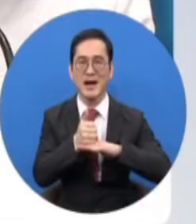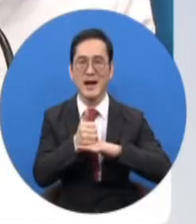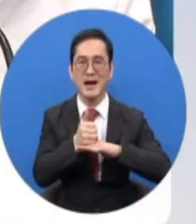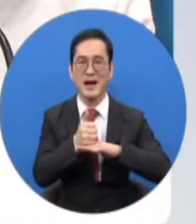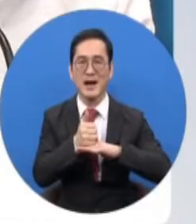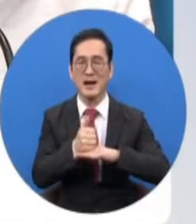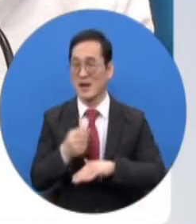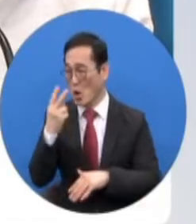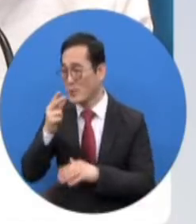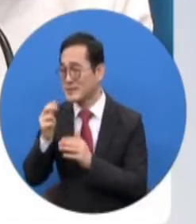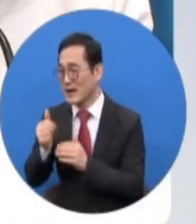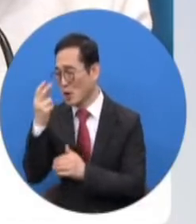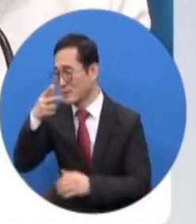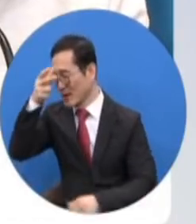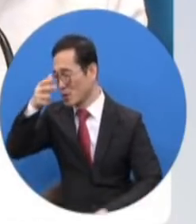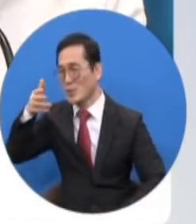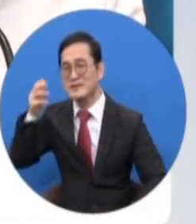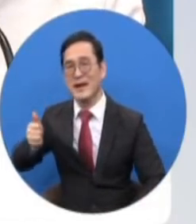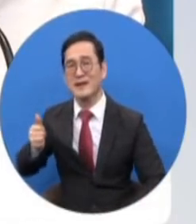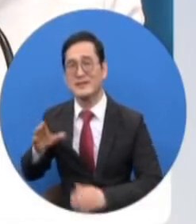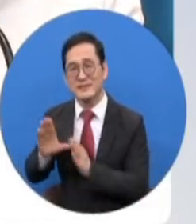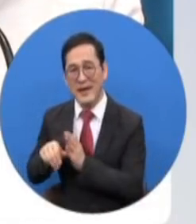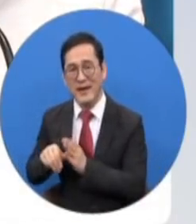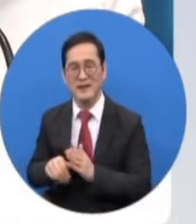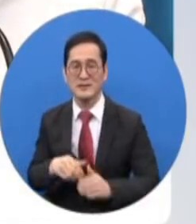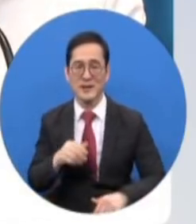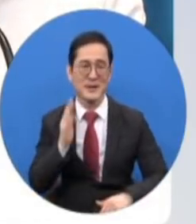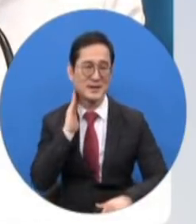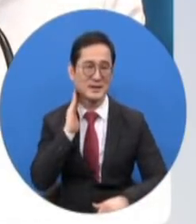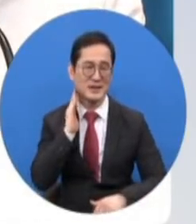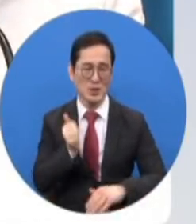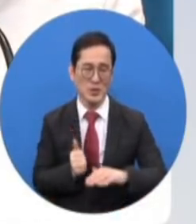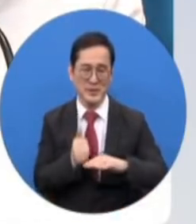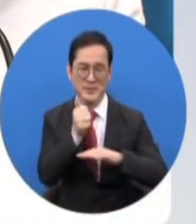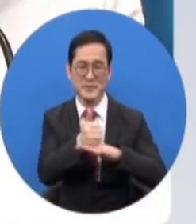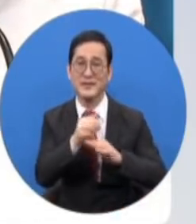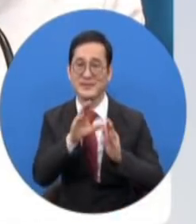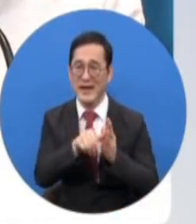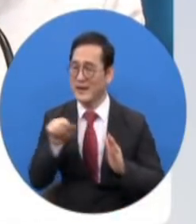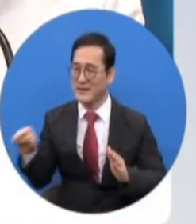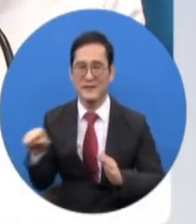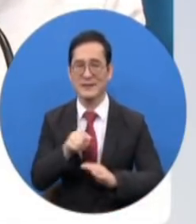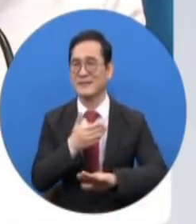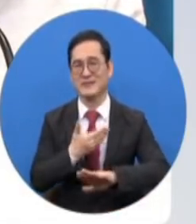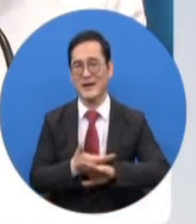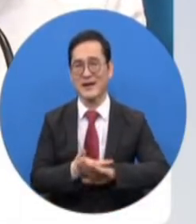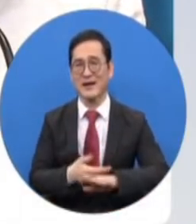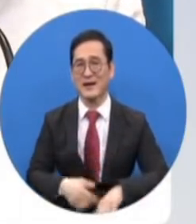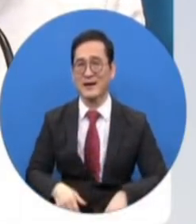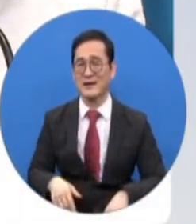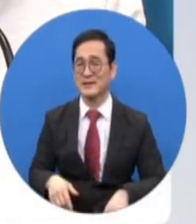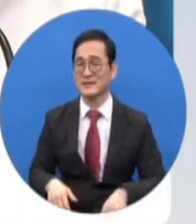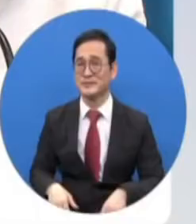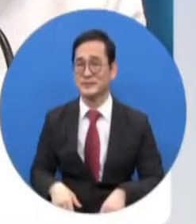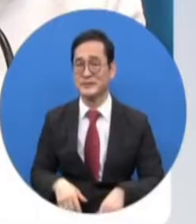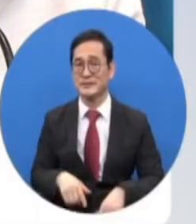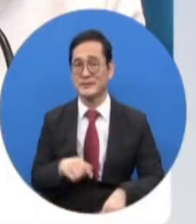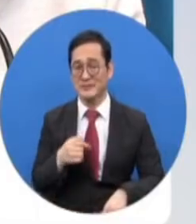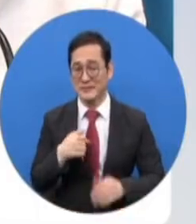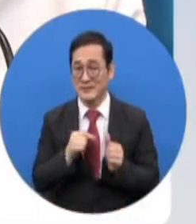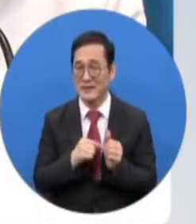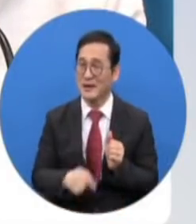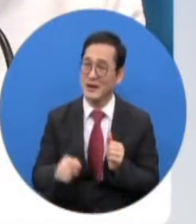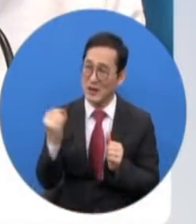때와는 다르다. 즉 대통령이라면 국민 통합을 위해서 누구든 만날 수 있고 설사 자신이 기소하고 수사를 진행했던